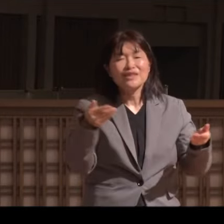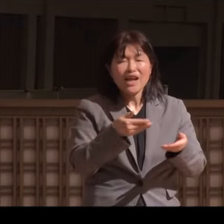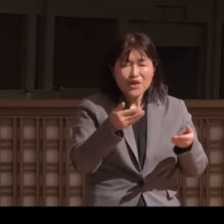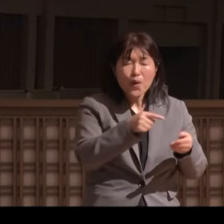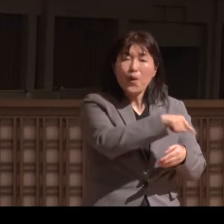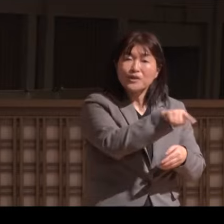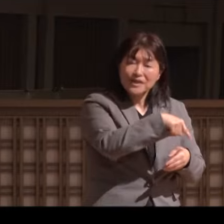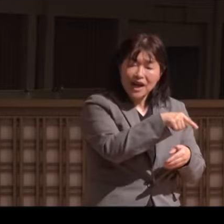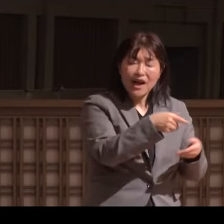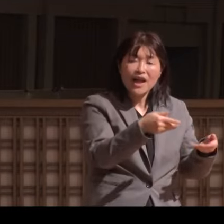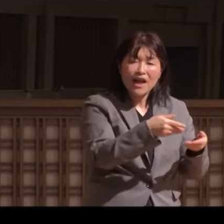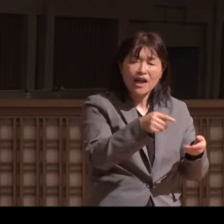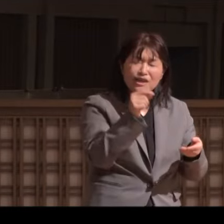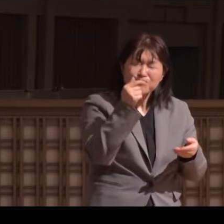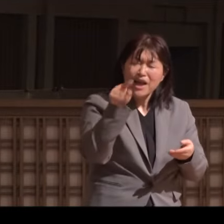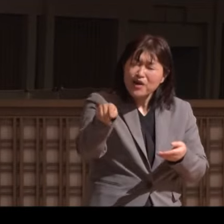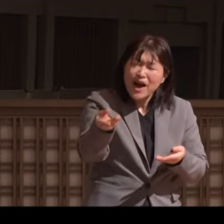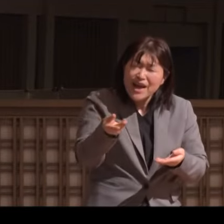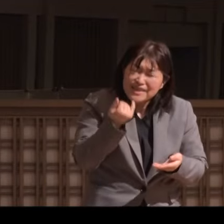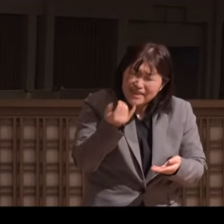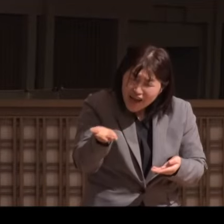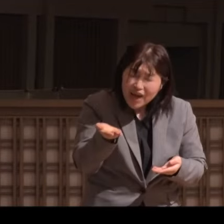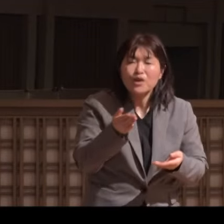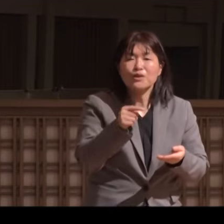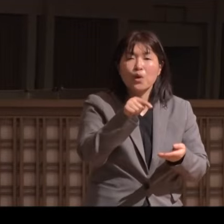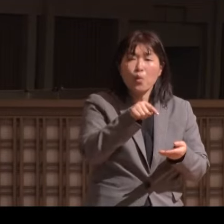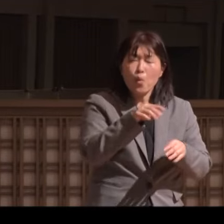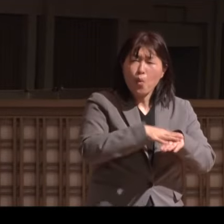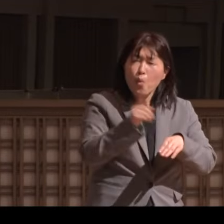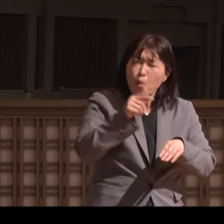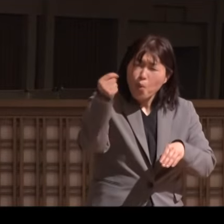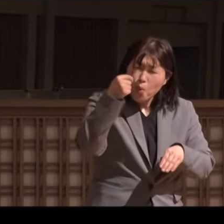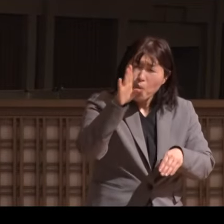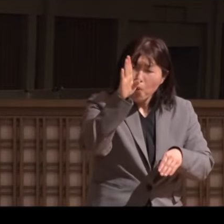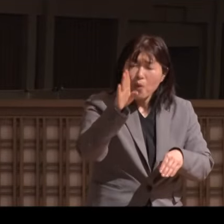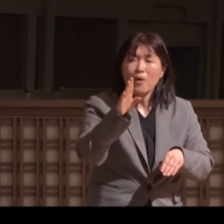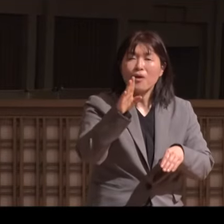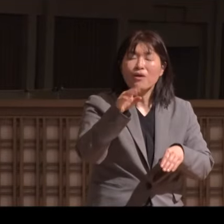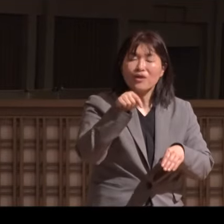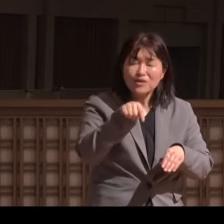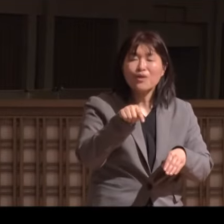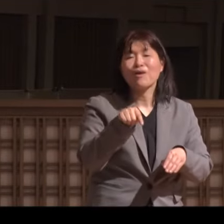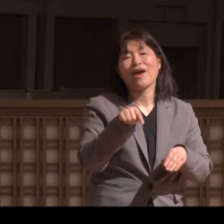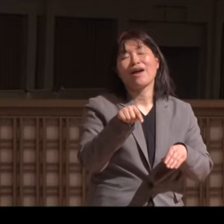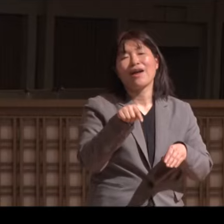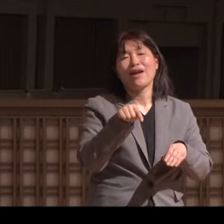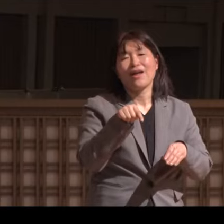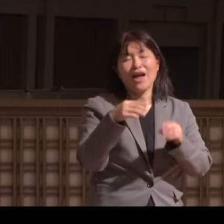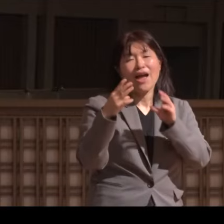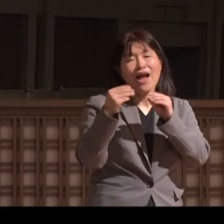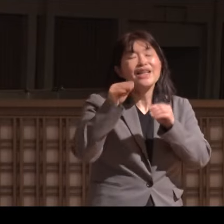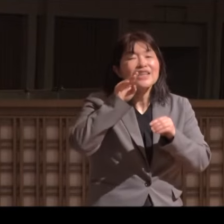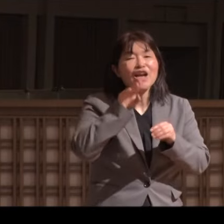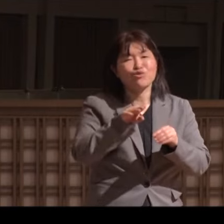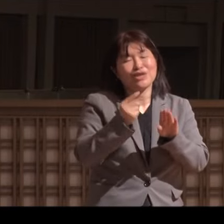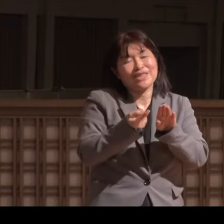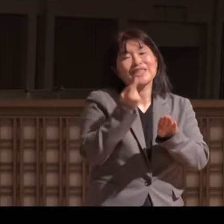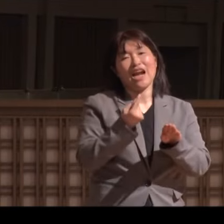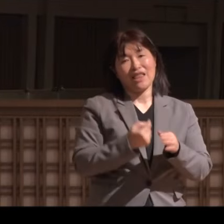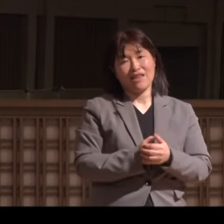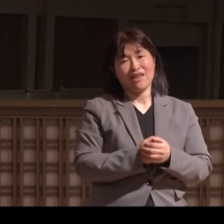をしながらちょっとこれ貸してもらっていいですかとかここってどうやるんでしたっけっていうのっていうのはすごくこう話しやすい